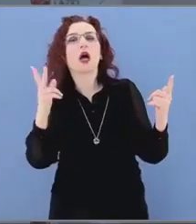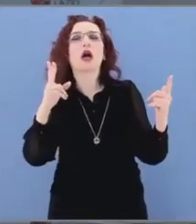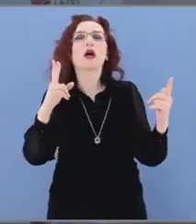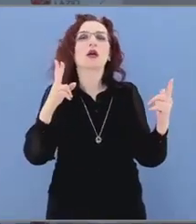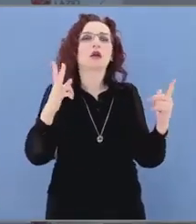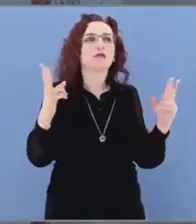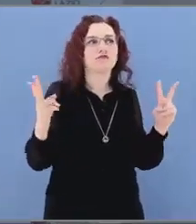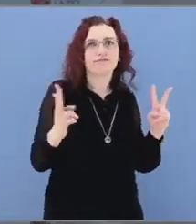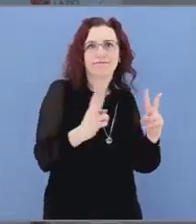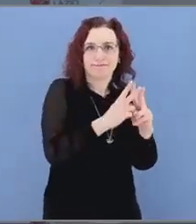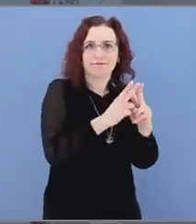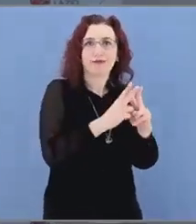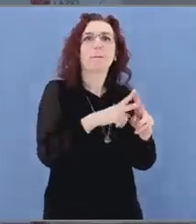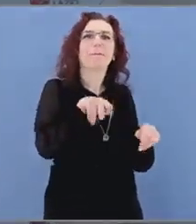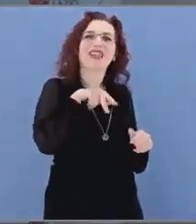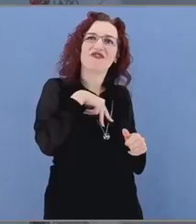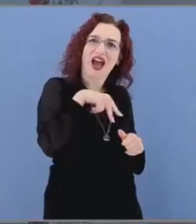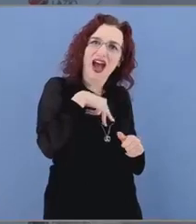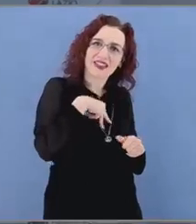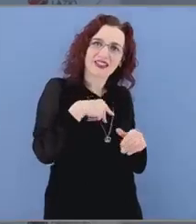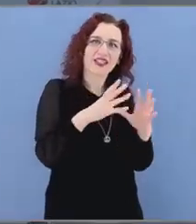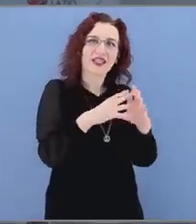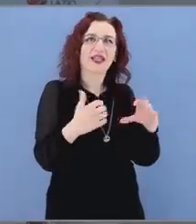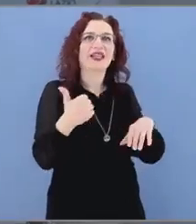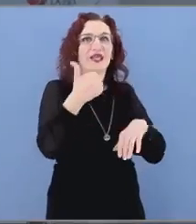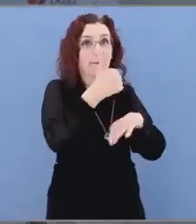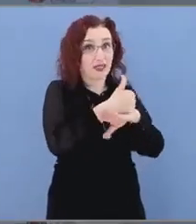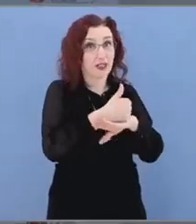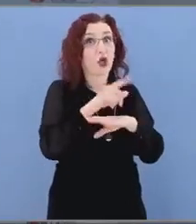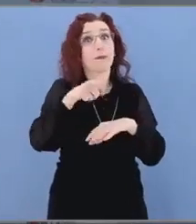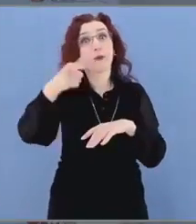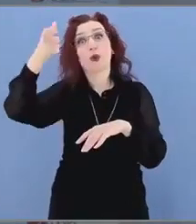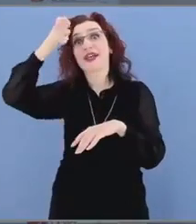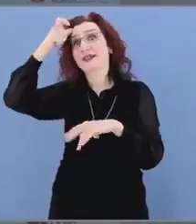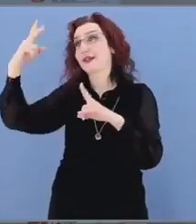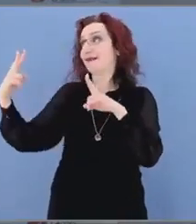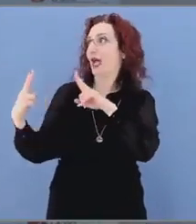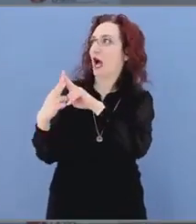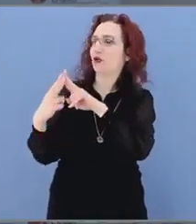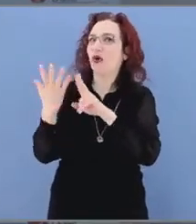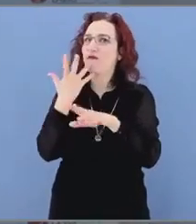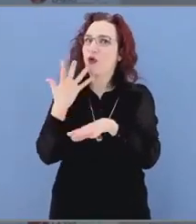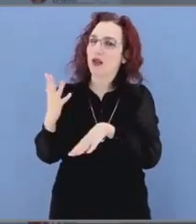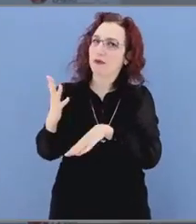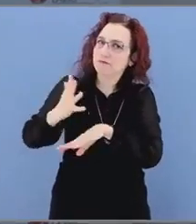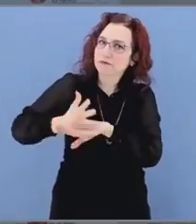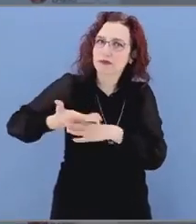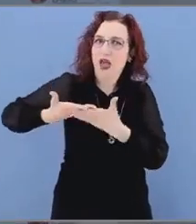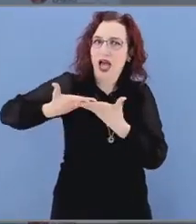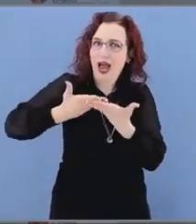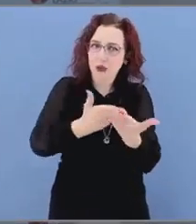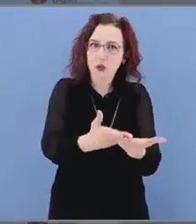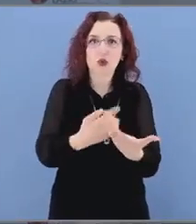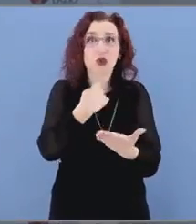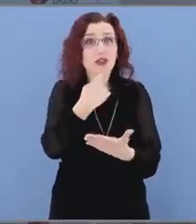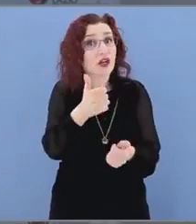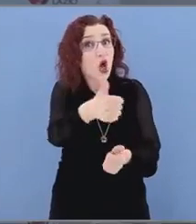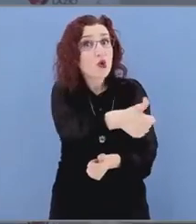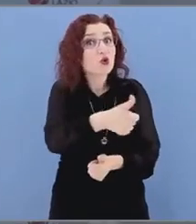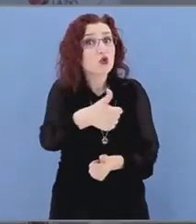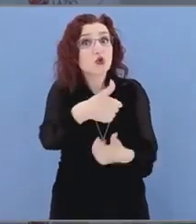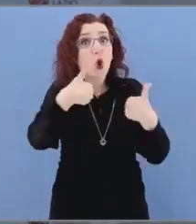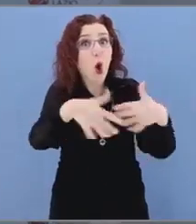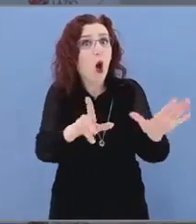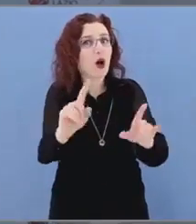imprenditori e anche però lo Stato, che ha voluto dare una mano per dire non siete soli. E la prima grande sperimentazione quindi